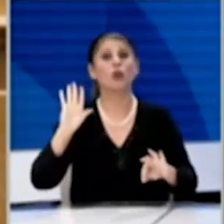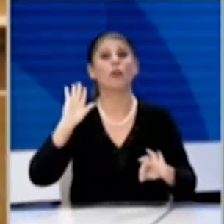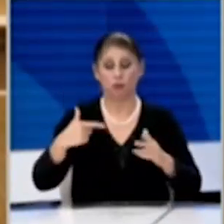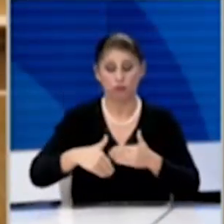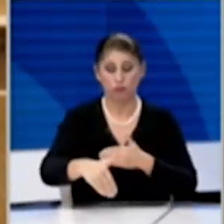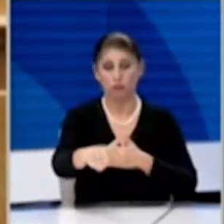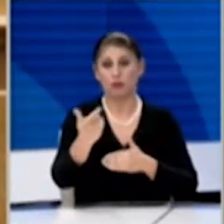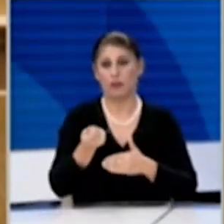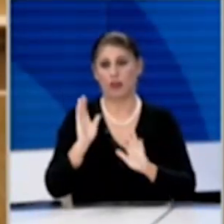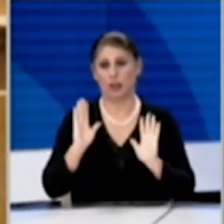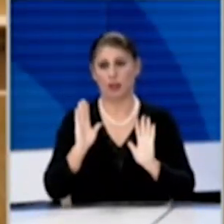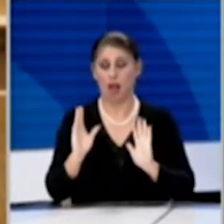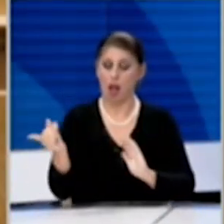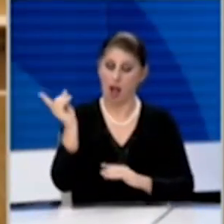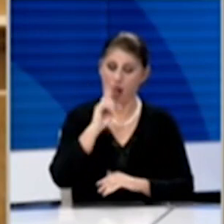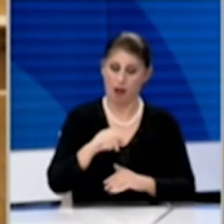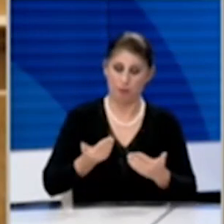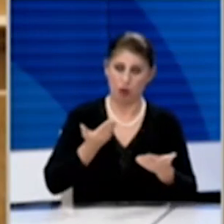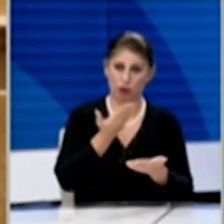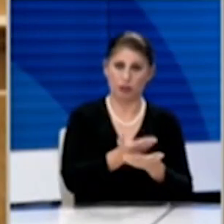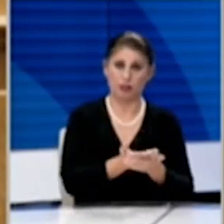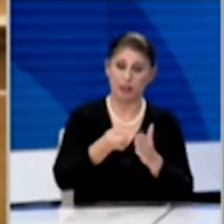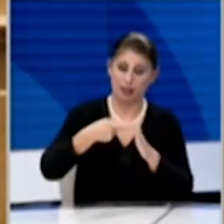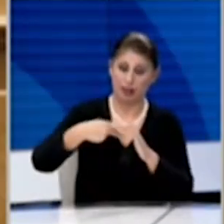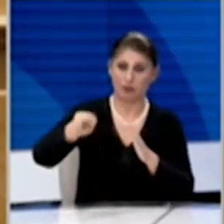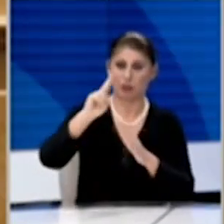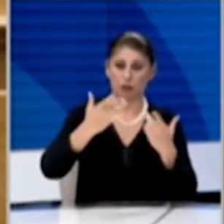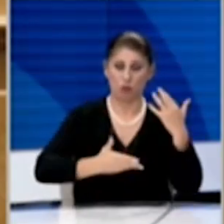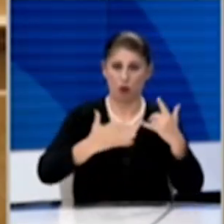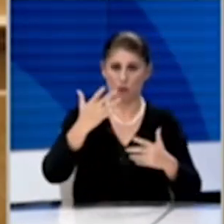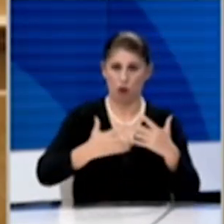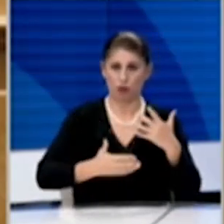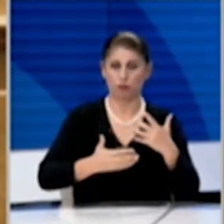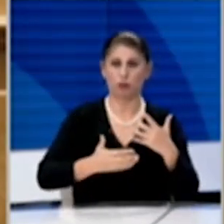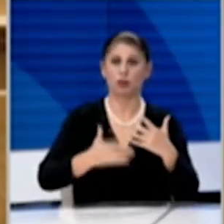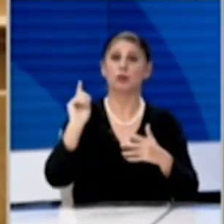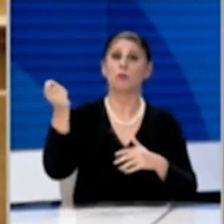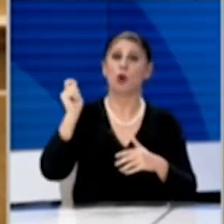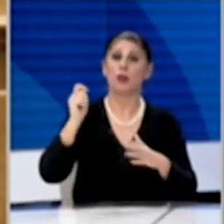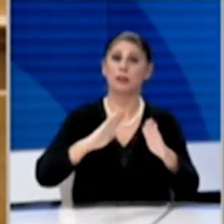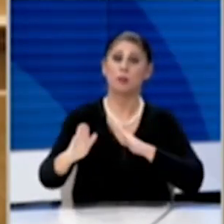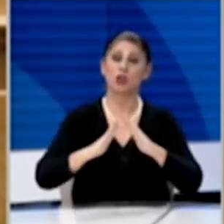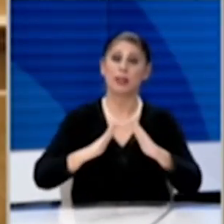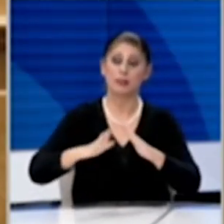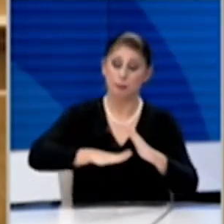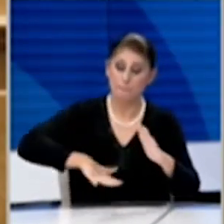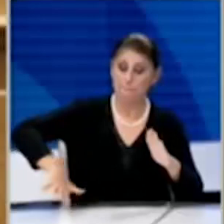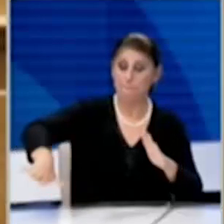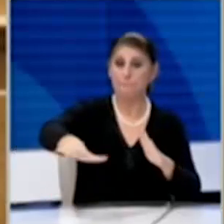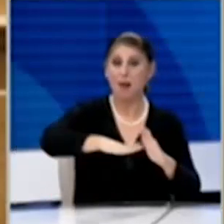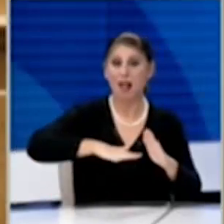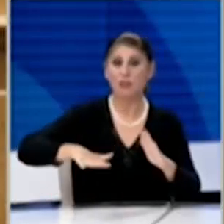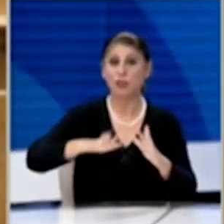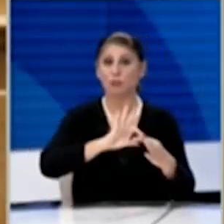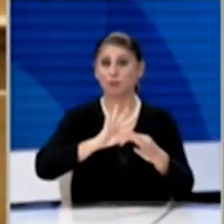πρόταση? Άλλη πρόταση, να αυξήσετε τον προϋπολογισμό της πολιτικής προστασίας στο πεδίο της εξάρτησης,